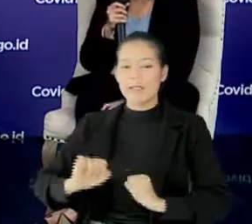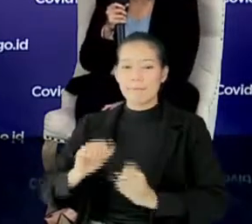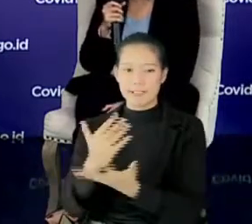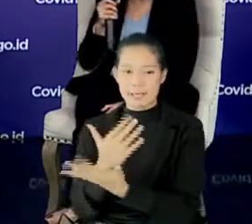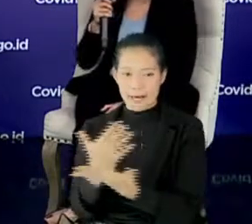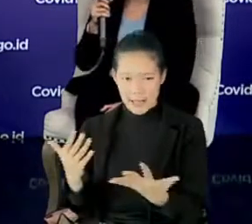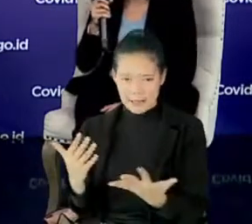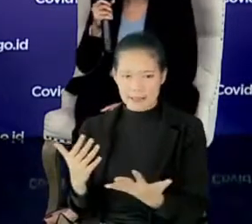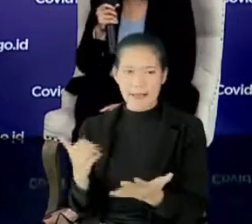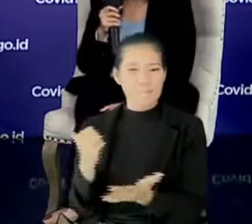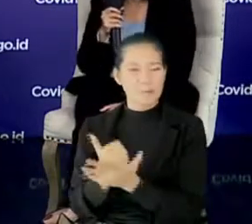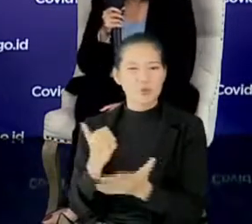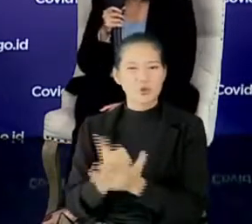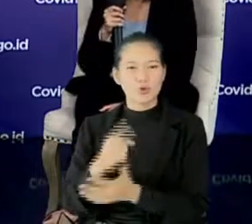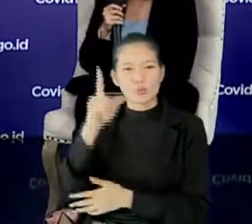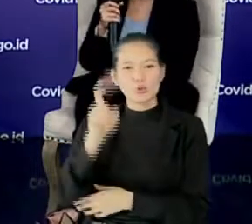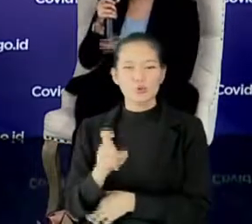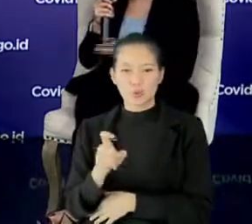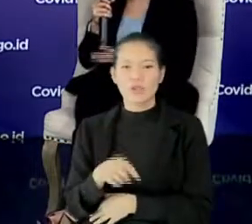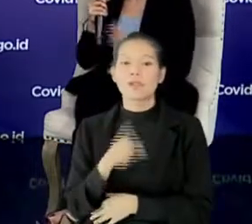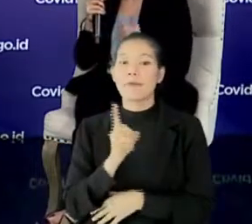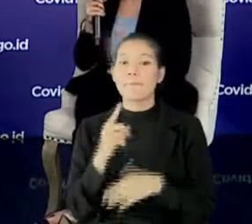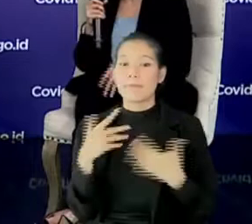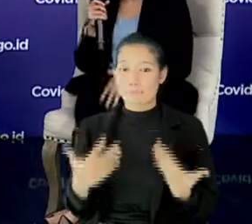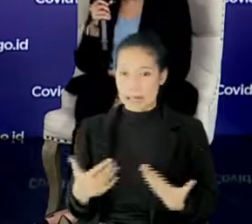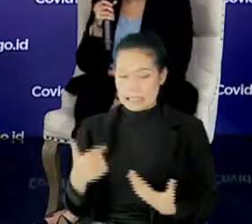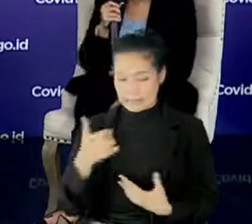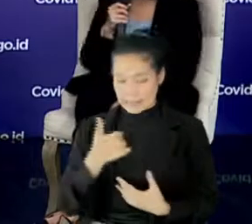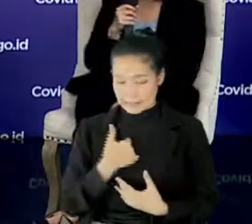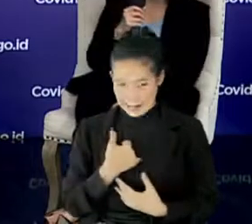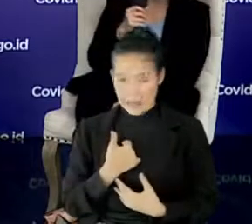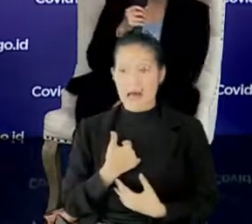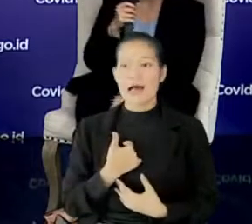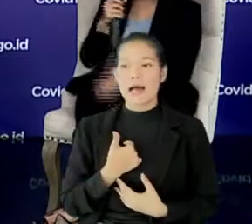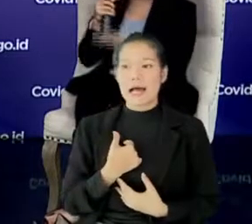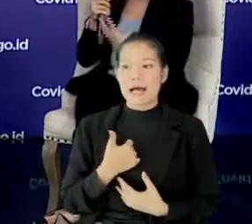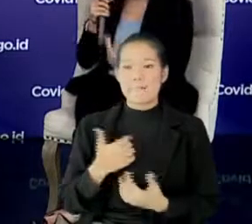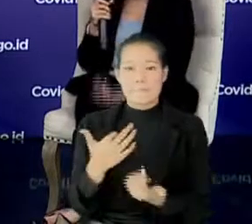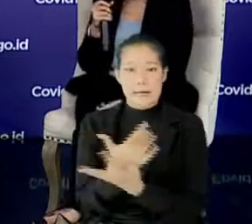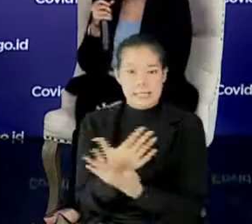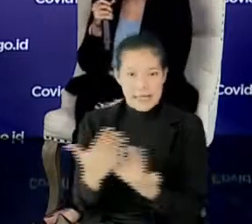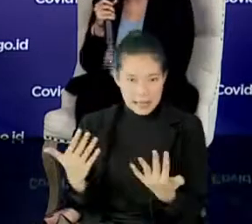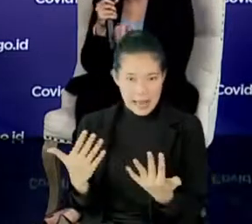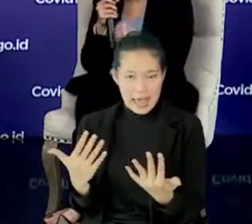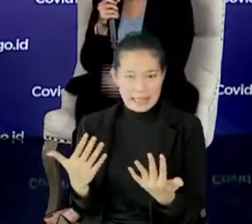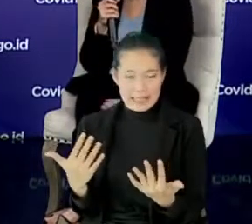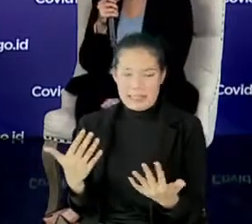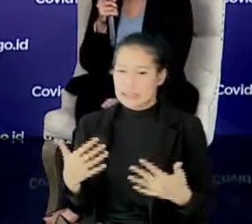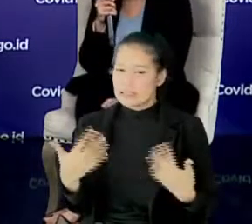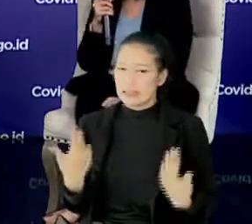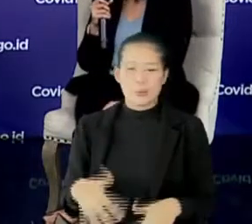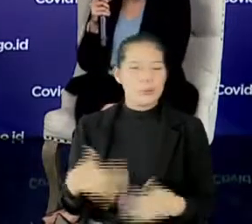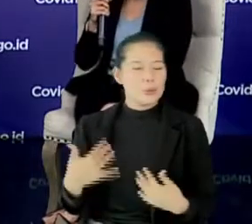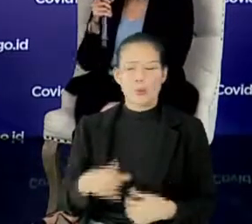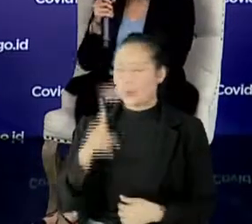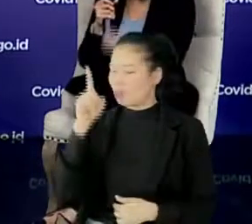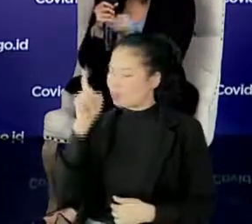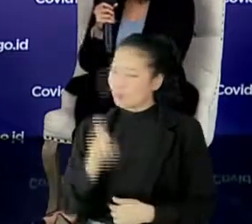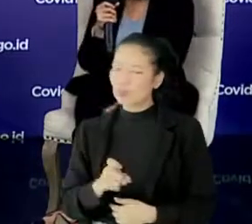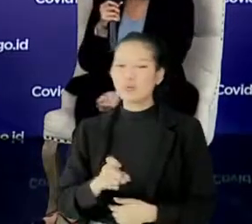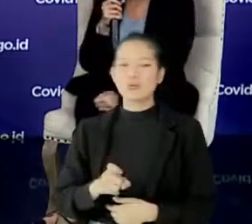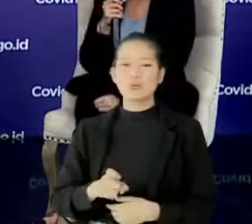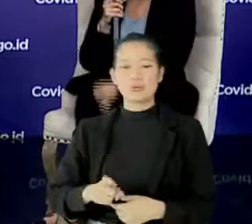masyarakat ini sangat diperlukan. Nah karena saya pun Mas Iye sebagai masyarakat nih, kayaknya saya udah butuh banget